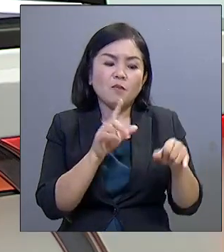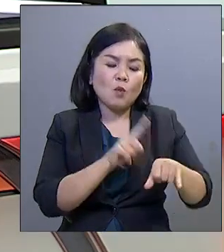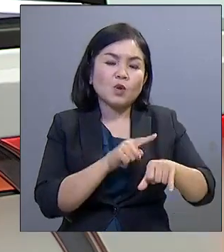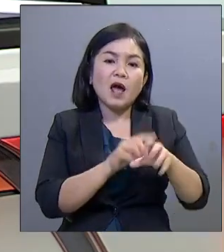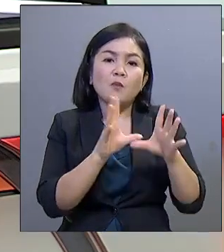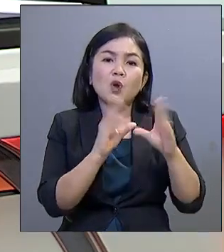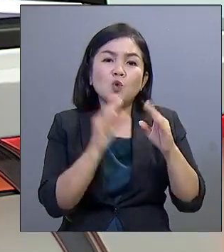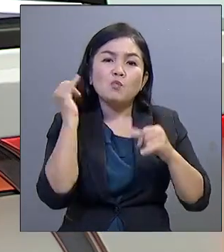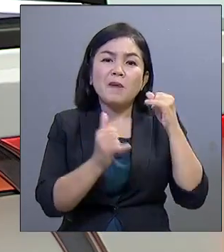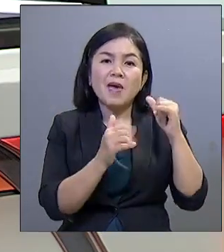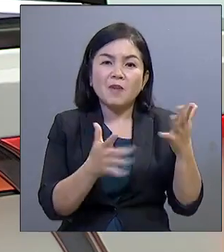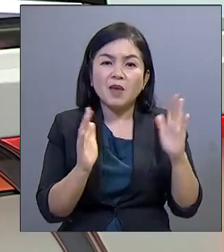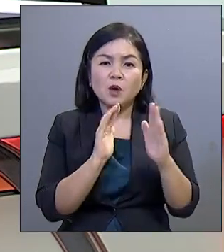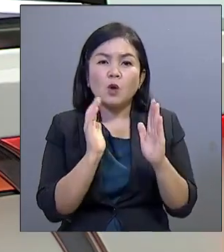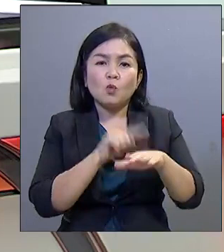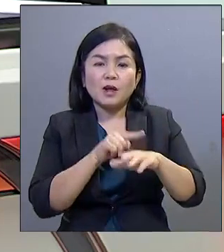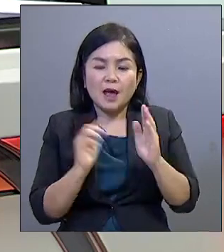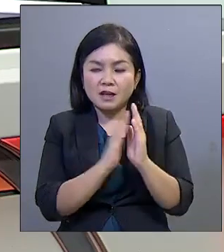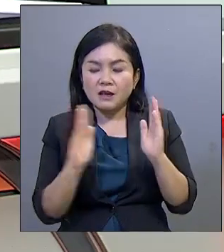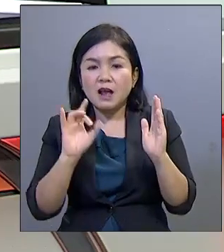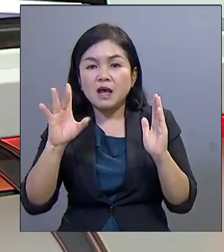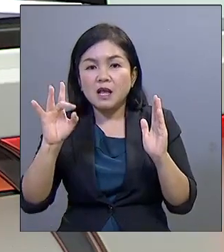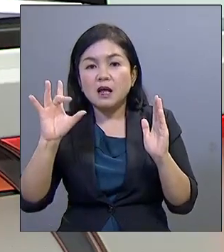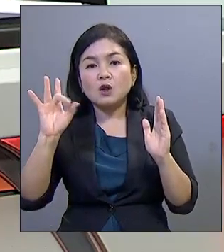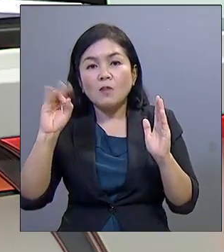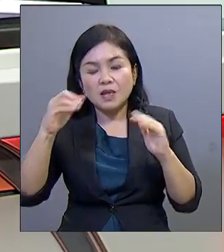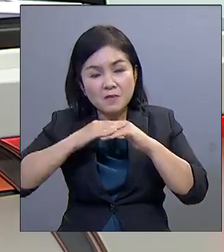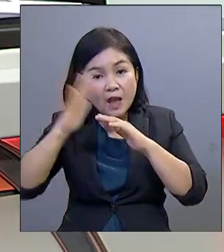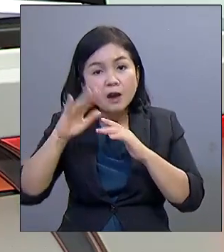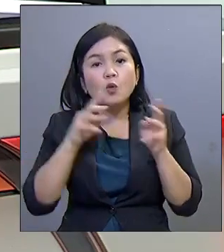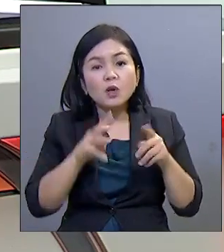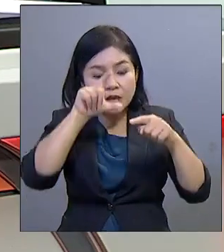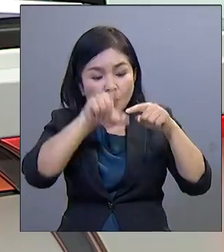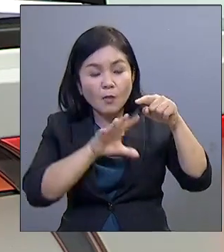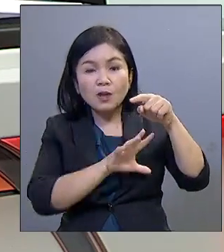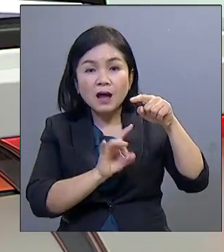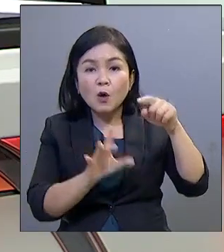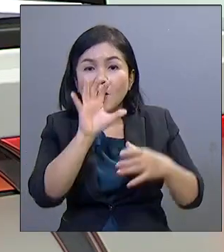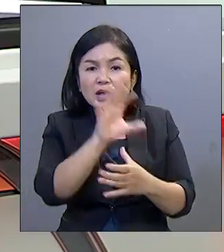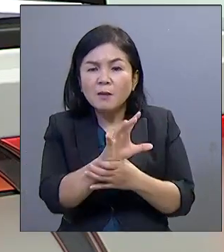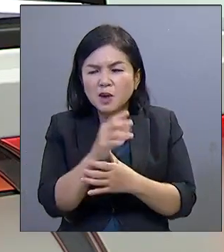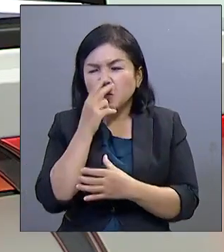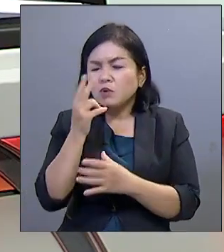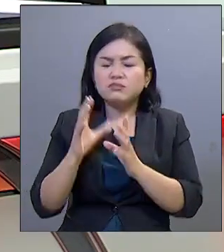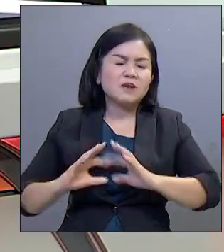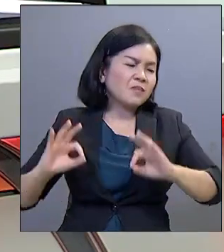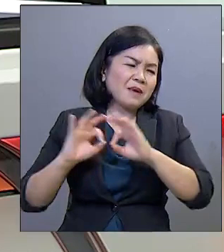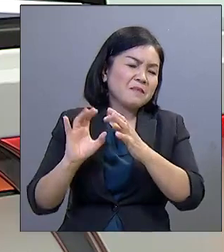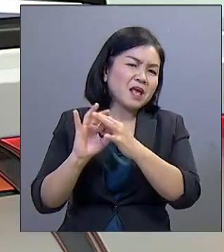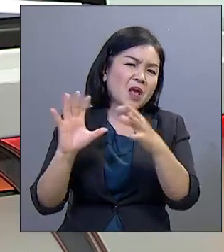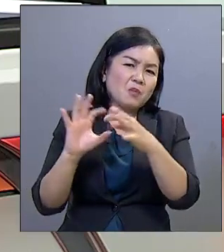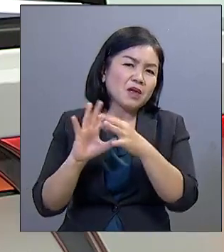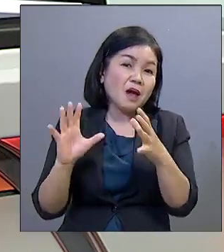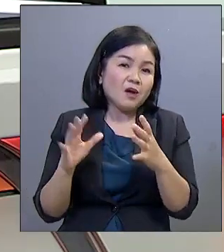180 วันจะต้องเอาระบบ 1,000 ร้มาบัคบใช้แนอกครั้งนึงเนี่ยอารมมันไม่นาเป็สาระสำคัเพระวาเรื่องนี้เนี่